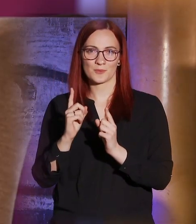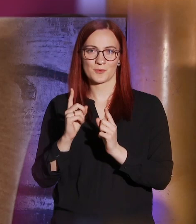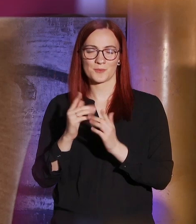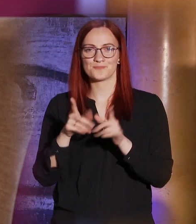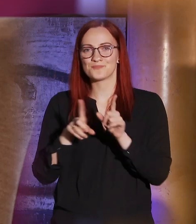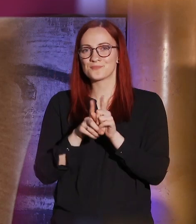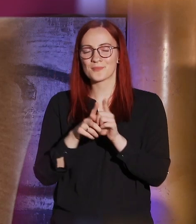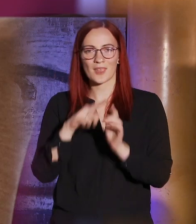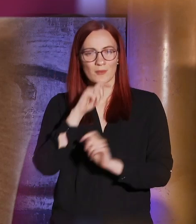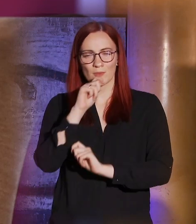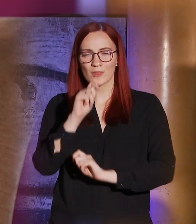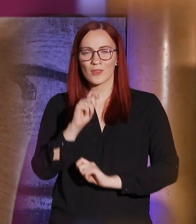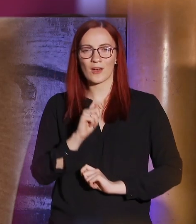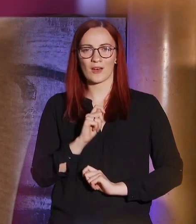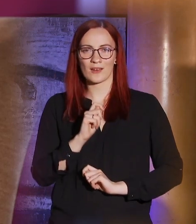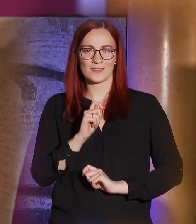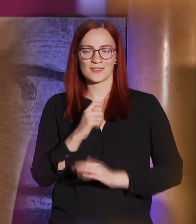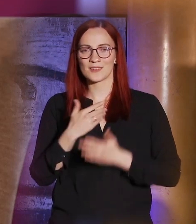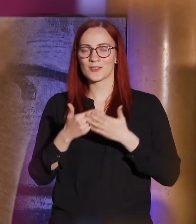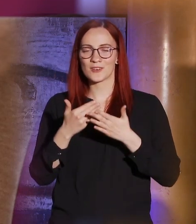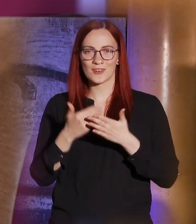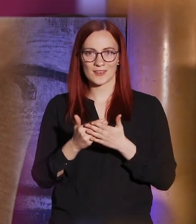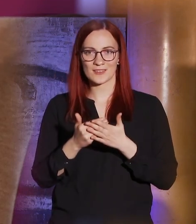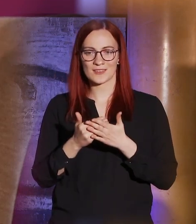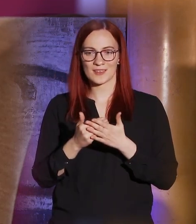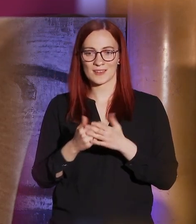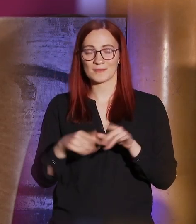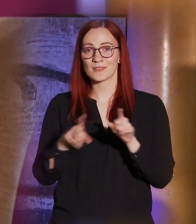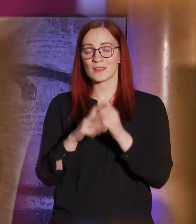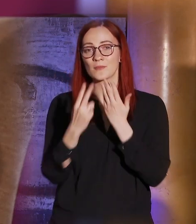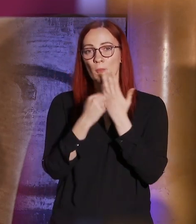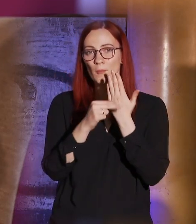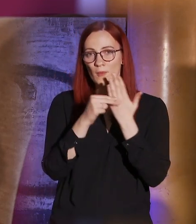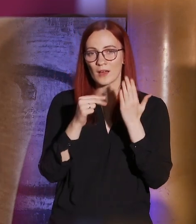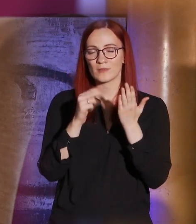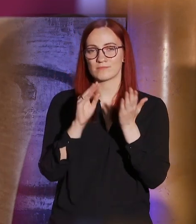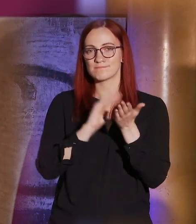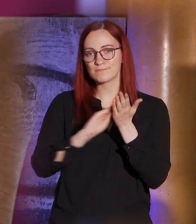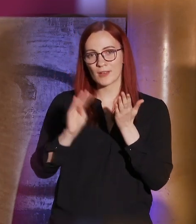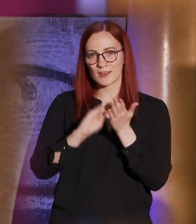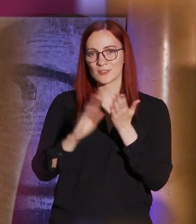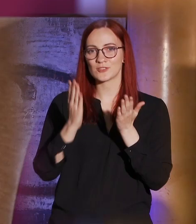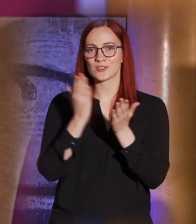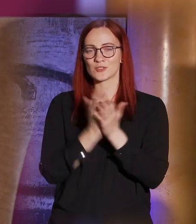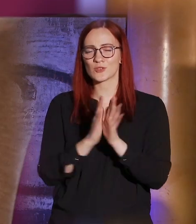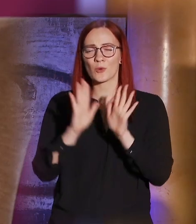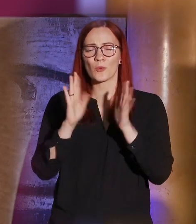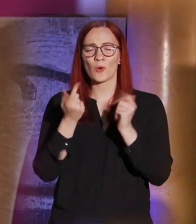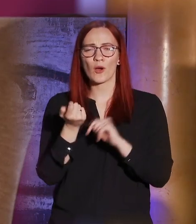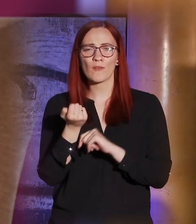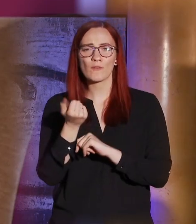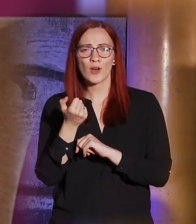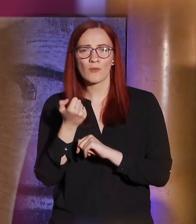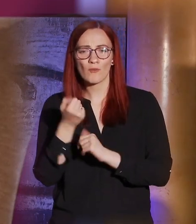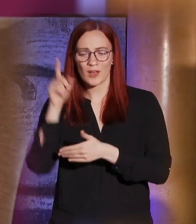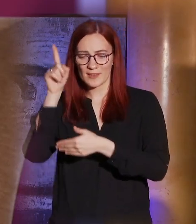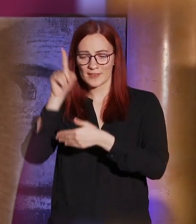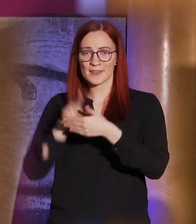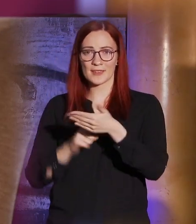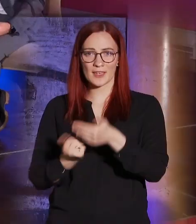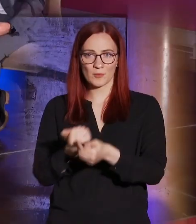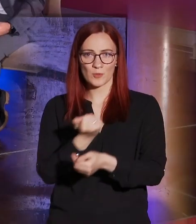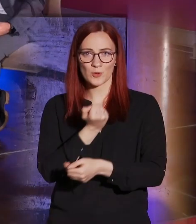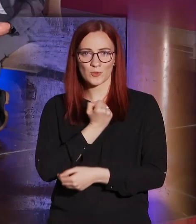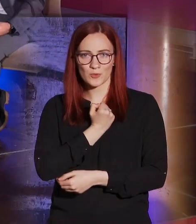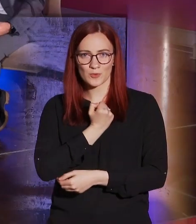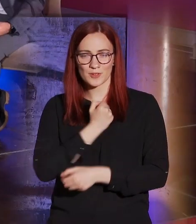ir didžiulė dovana, ne? Nes nu, parašyta šventam rašte, ne? Jeigu turėtum nors grūdelio, va tiek tikėjimo, ne? Kaip